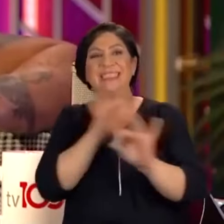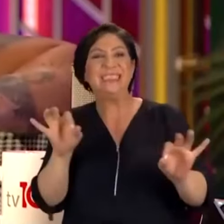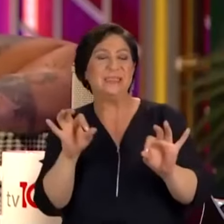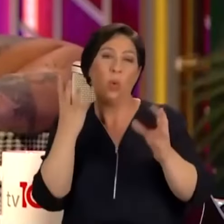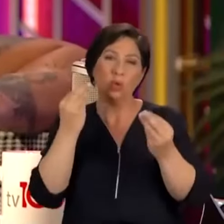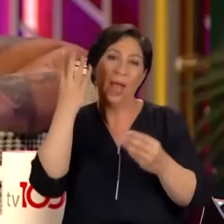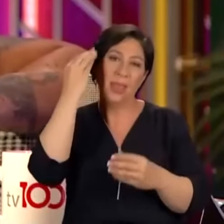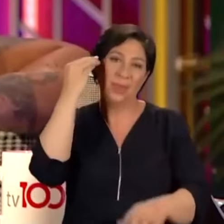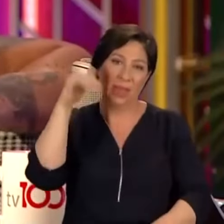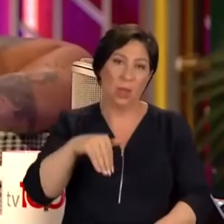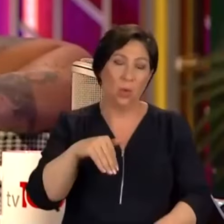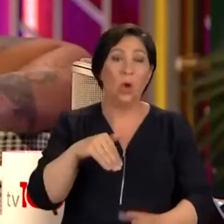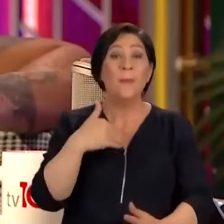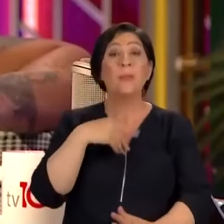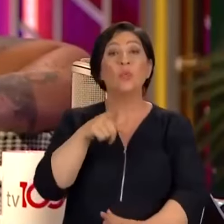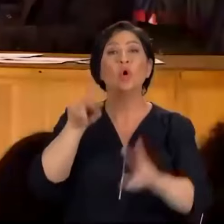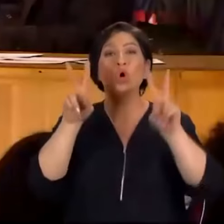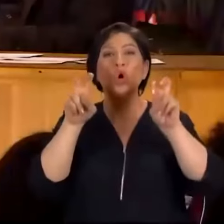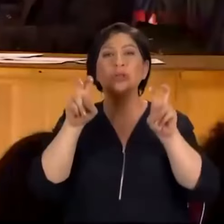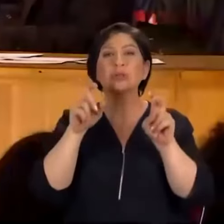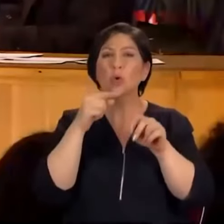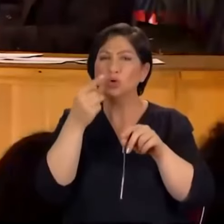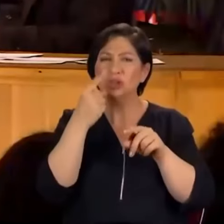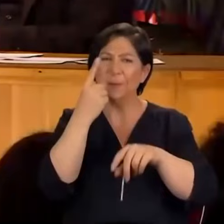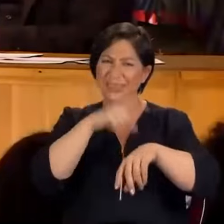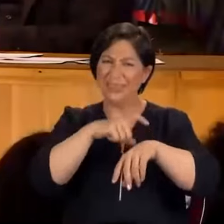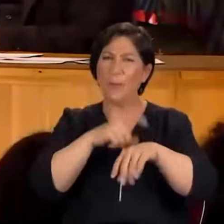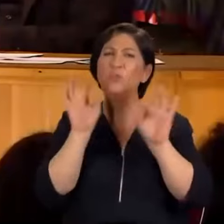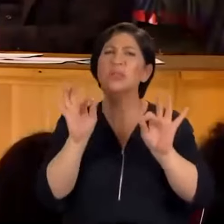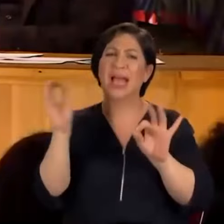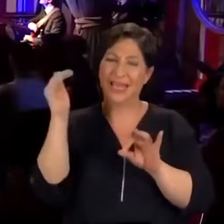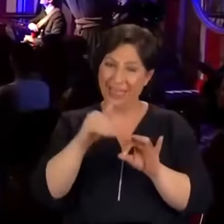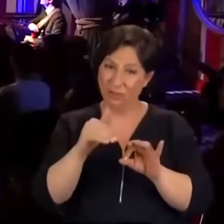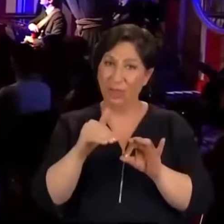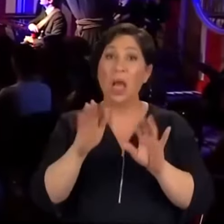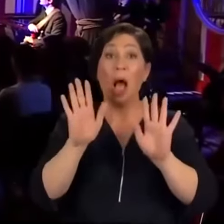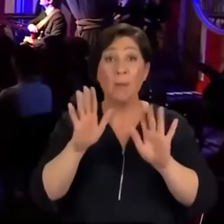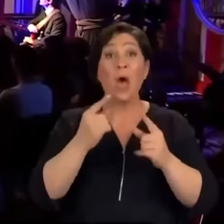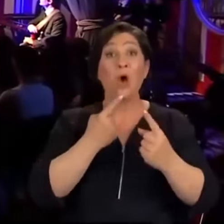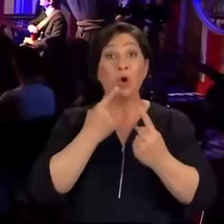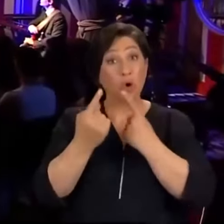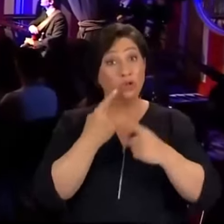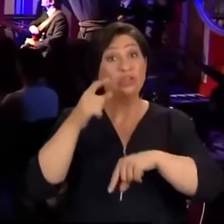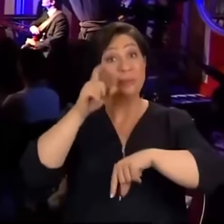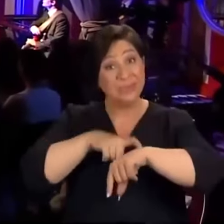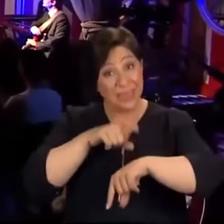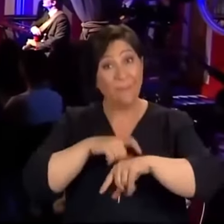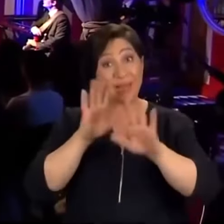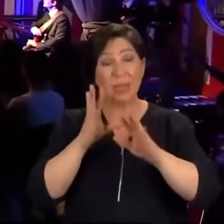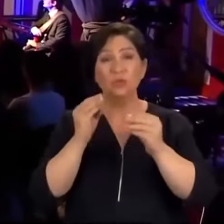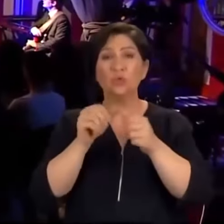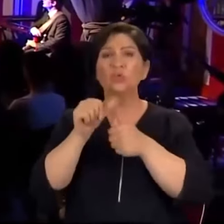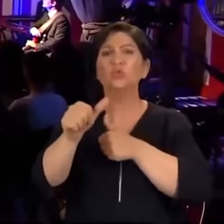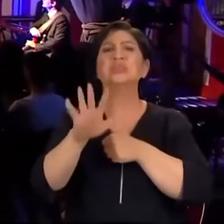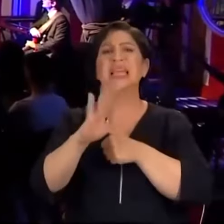geliyor Eee benim bu konuyla alakalı konuşacağım bir zaman muhakkak gelecektir ve konuşacağım zaman da çok